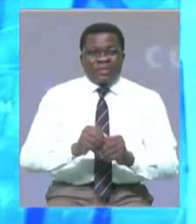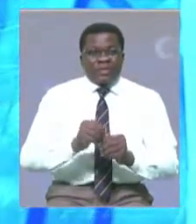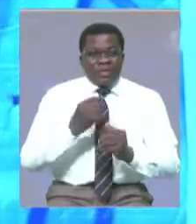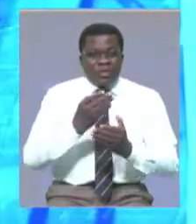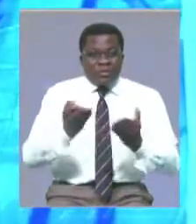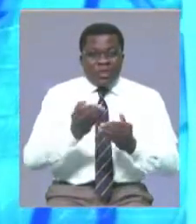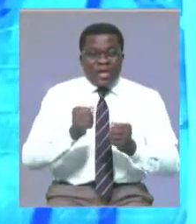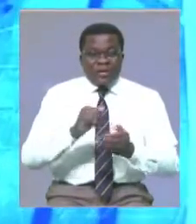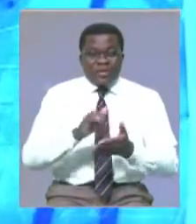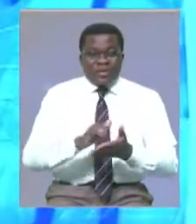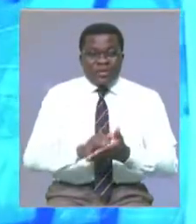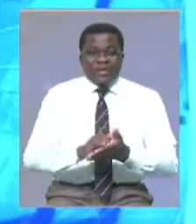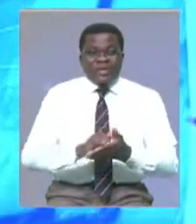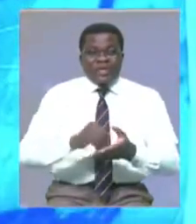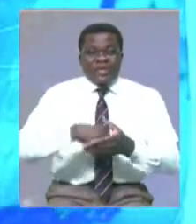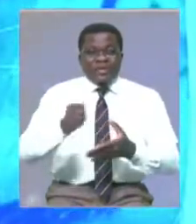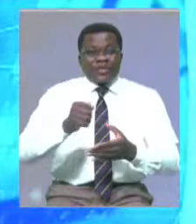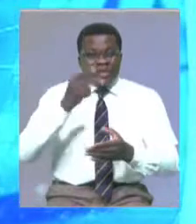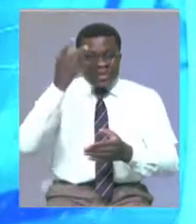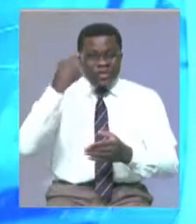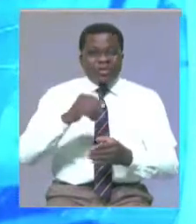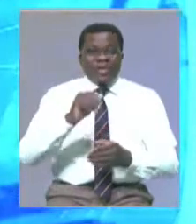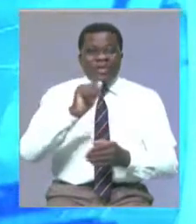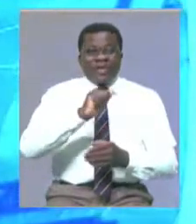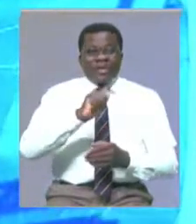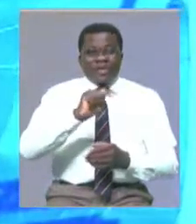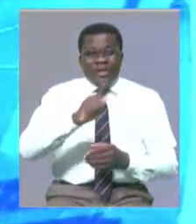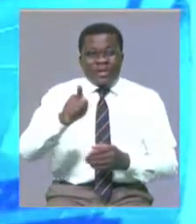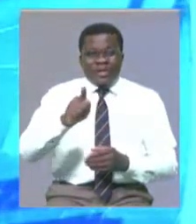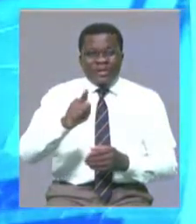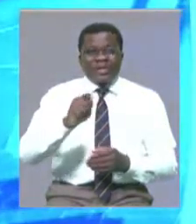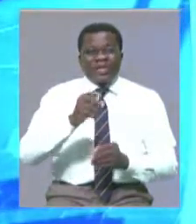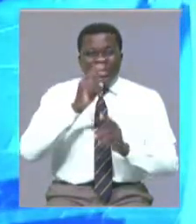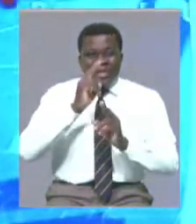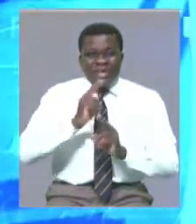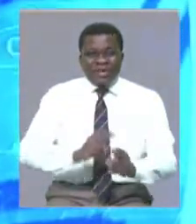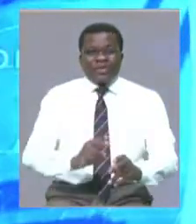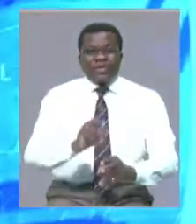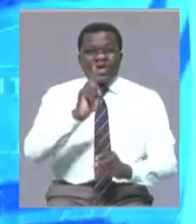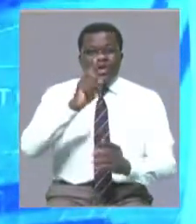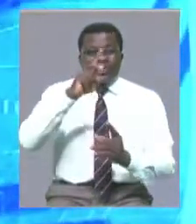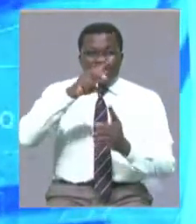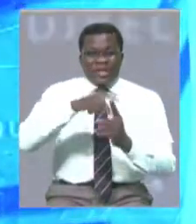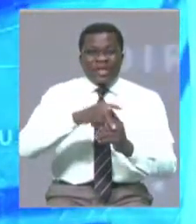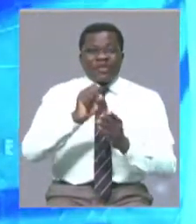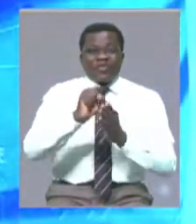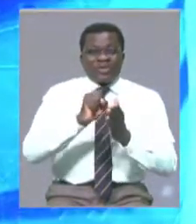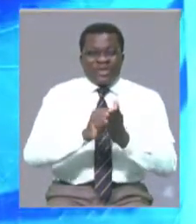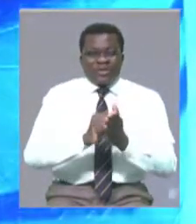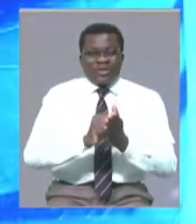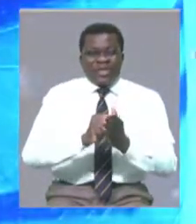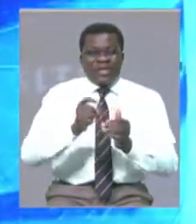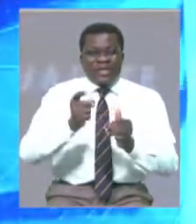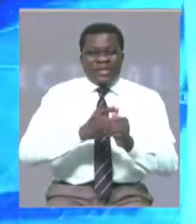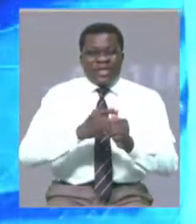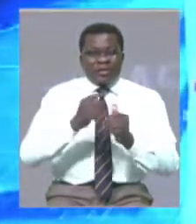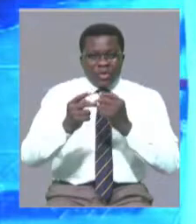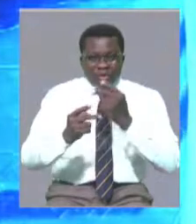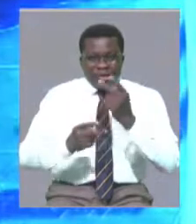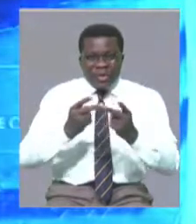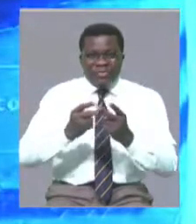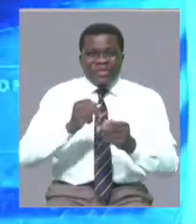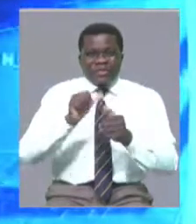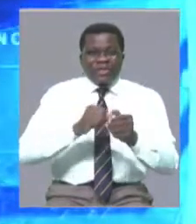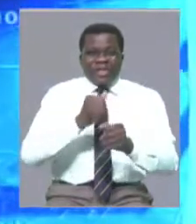Voyons cette sortie du préfet de l'Atlantique qui a honoré l'un de ses rendez-vous statutaires. Il s'agit de la visite